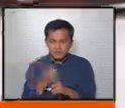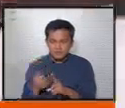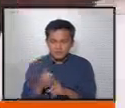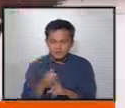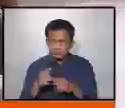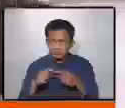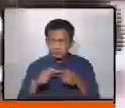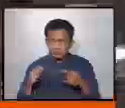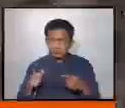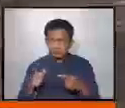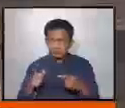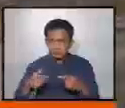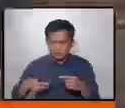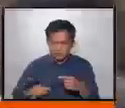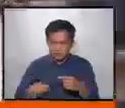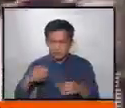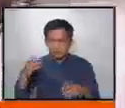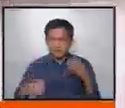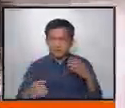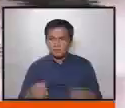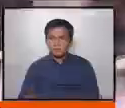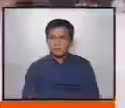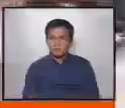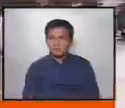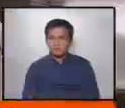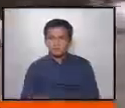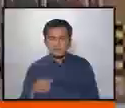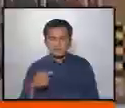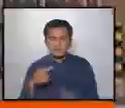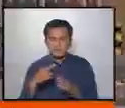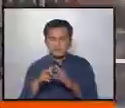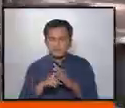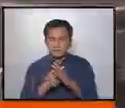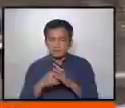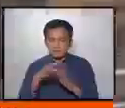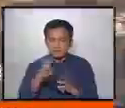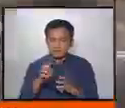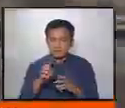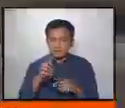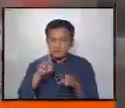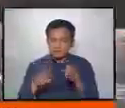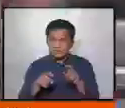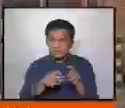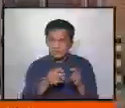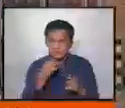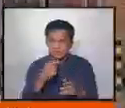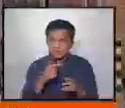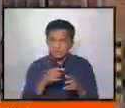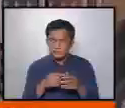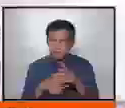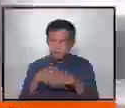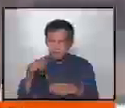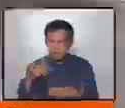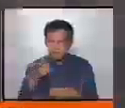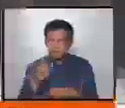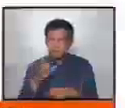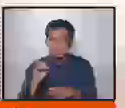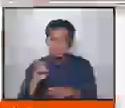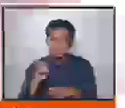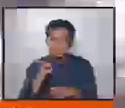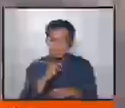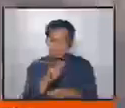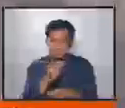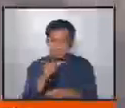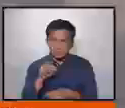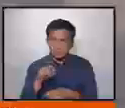ng pag-abusong anti-graft court. Nag-ugat ang kaso sa questionable umanong paglalabas ng PCSO